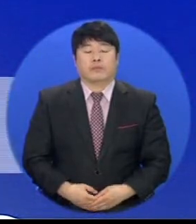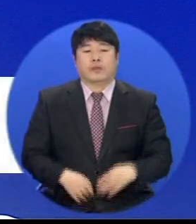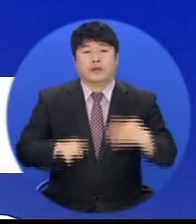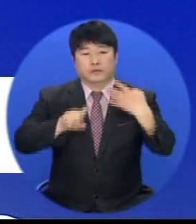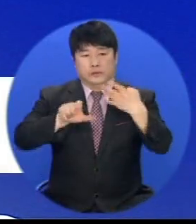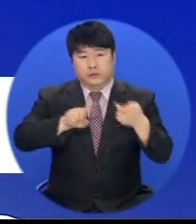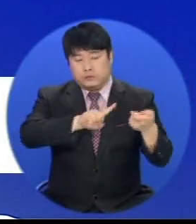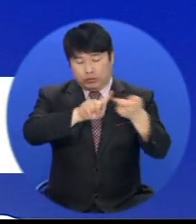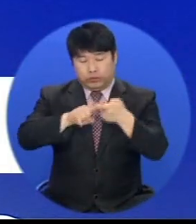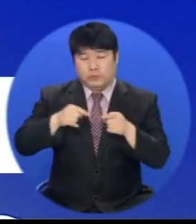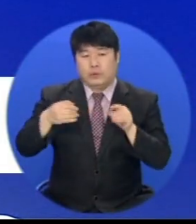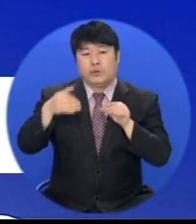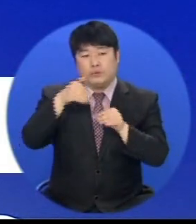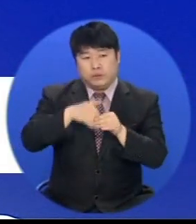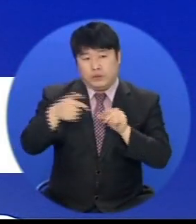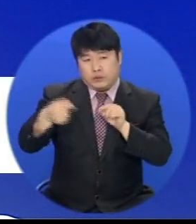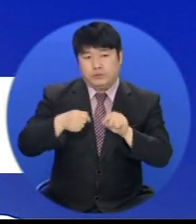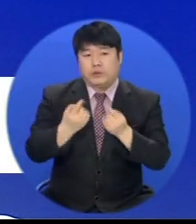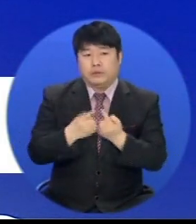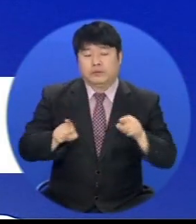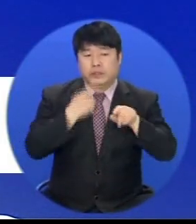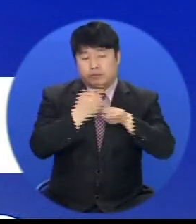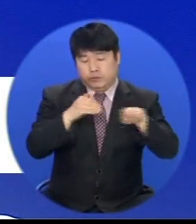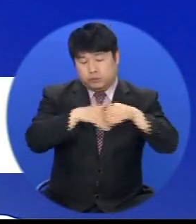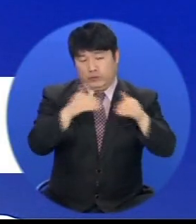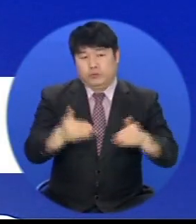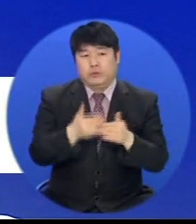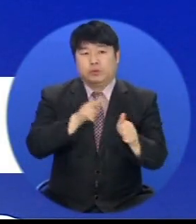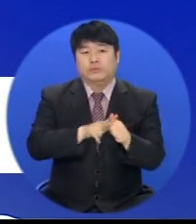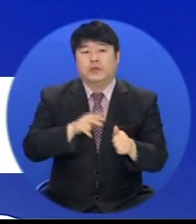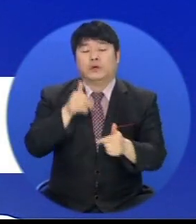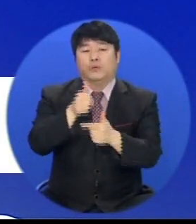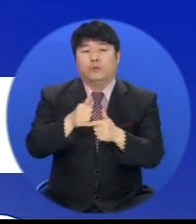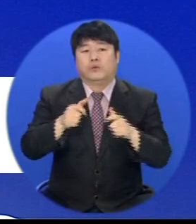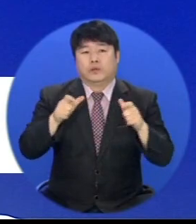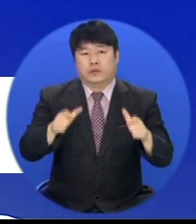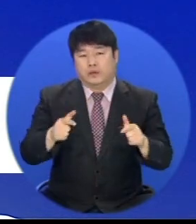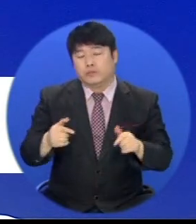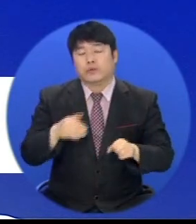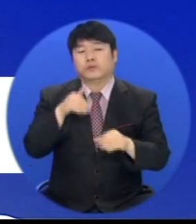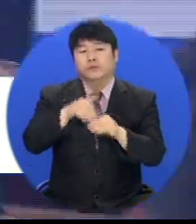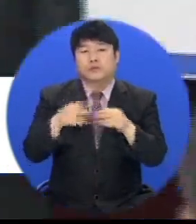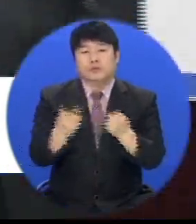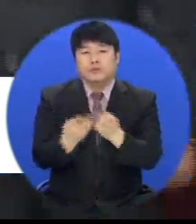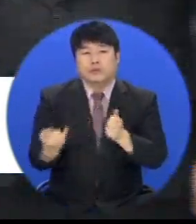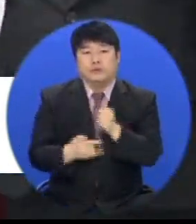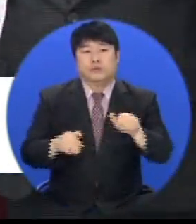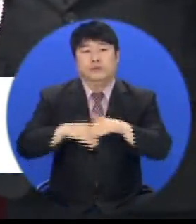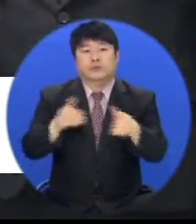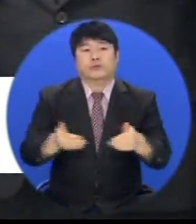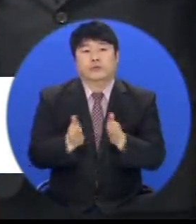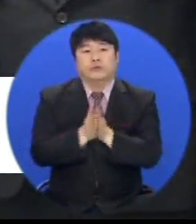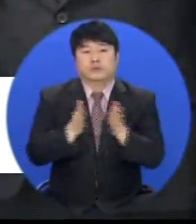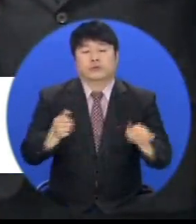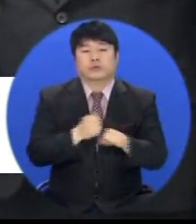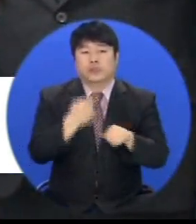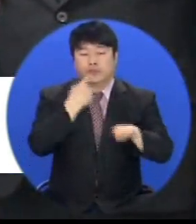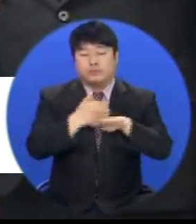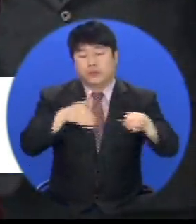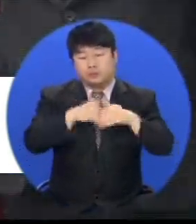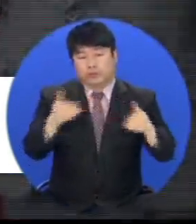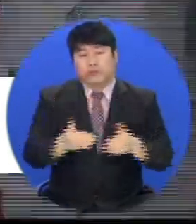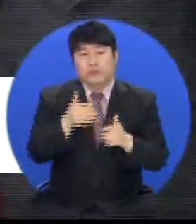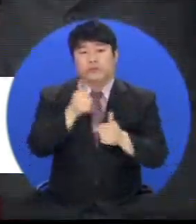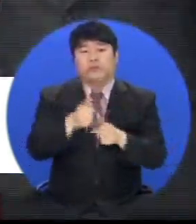4.15 총선을 앞두고 더불어민주당 후보들이 호남권 선거대책위원회를 출범했습니다. 민주당 호남권